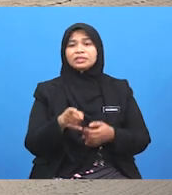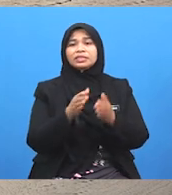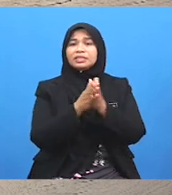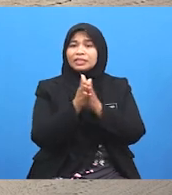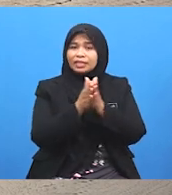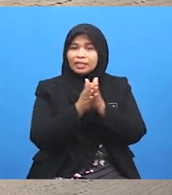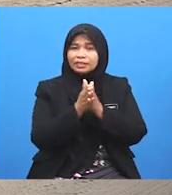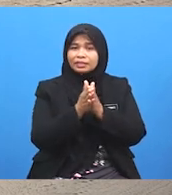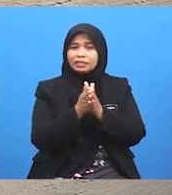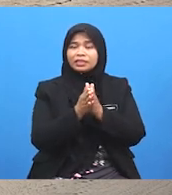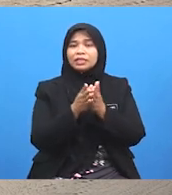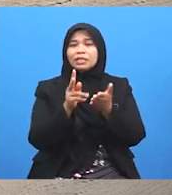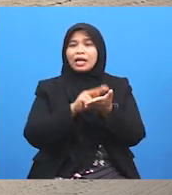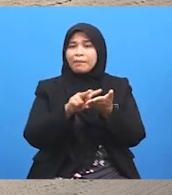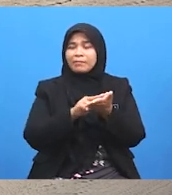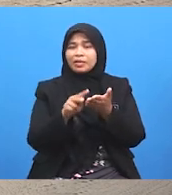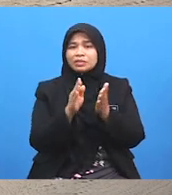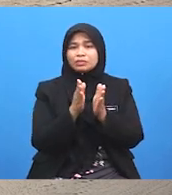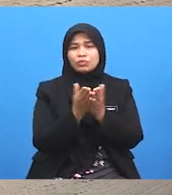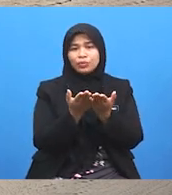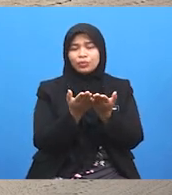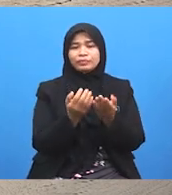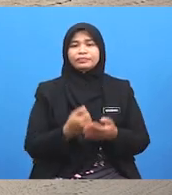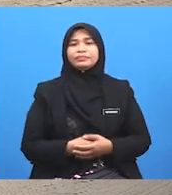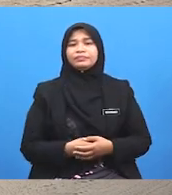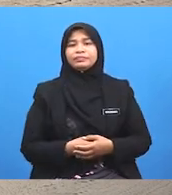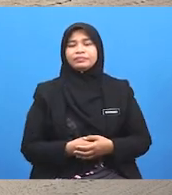saya sepatutnya rajin mengemas buku.